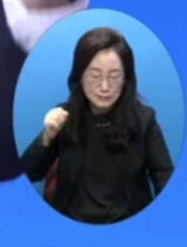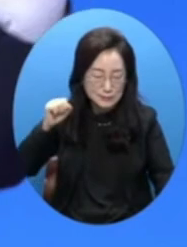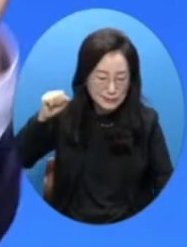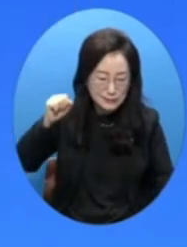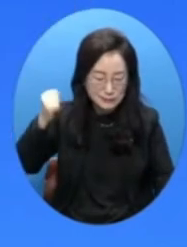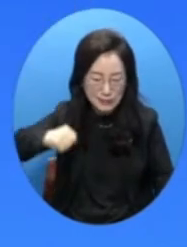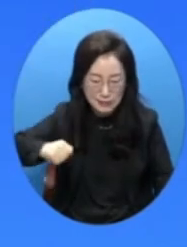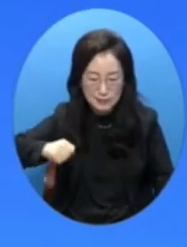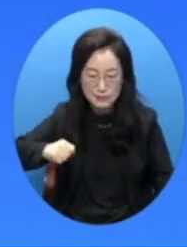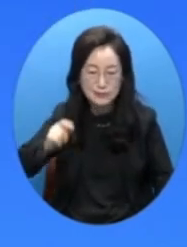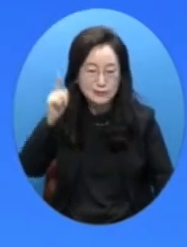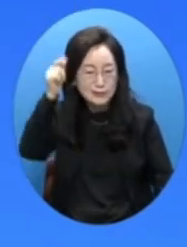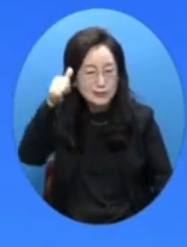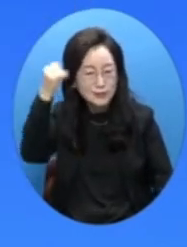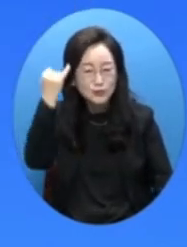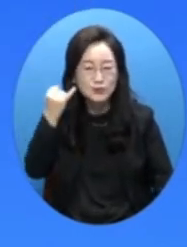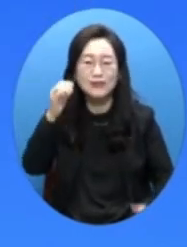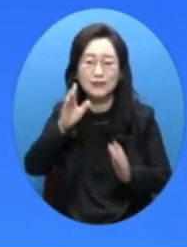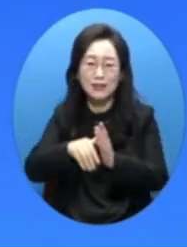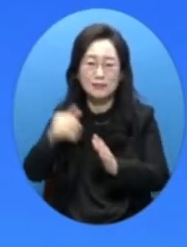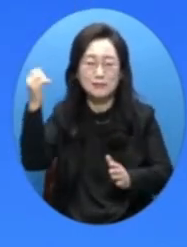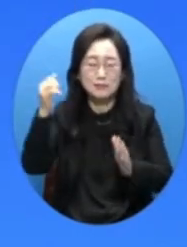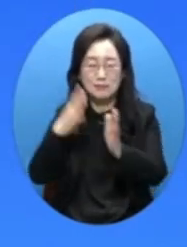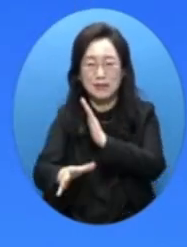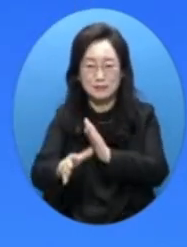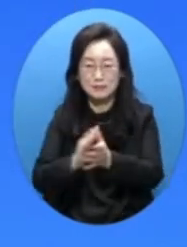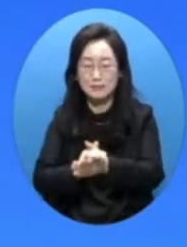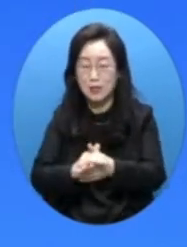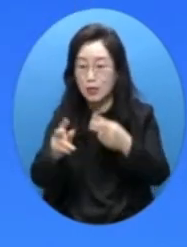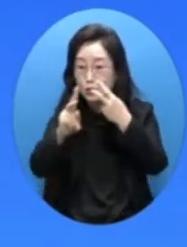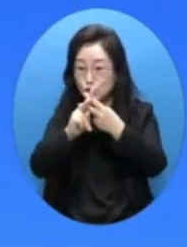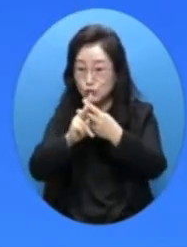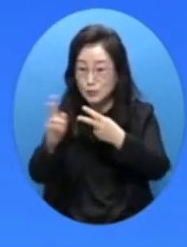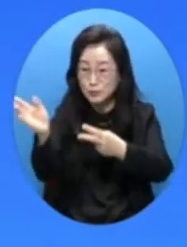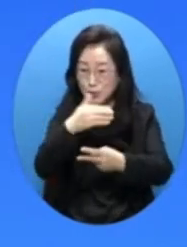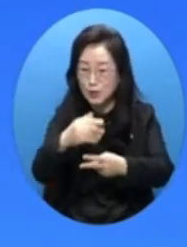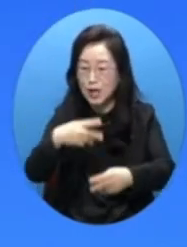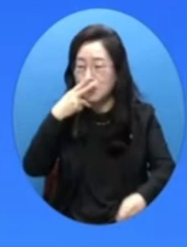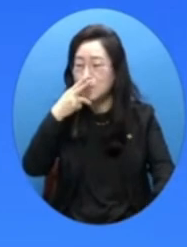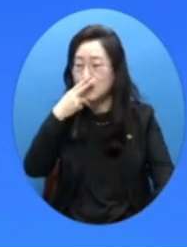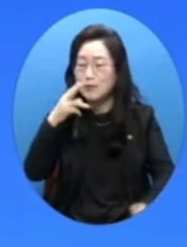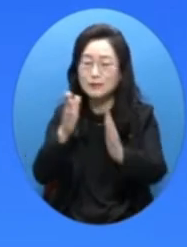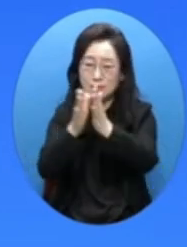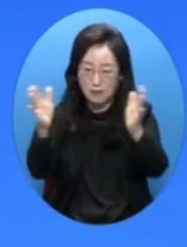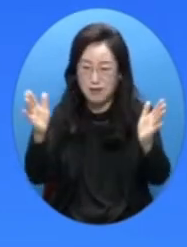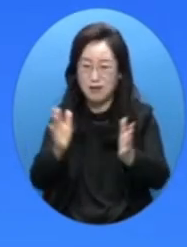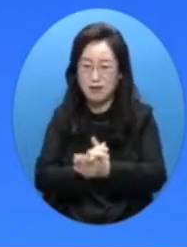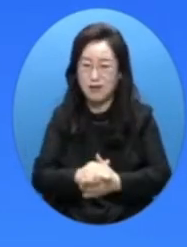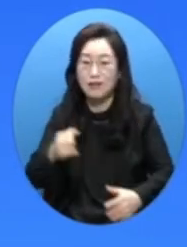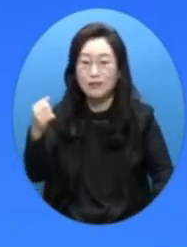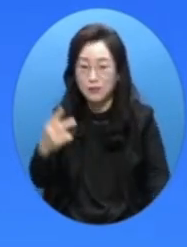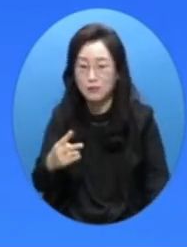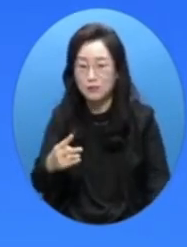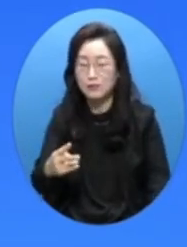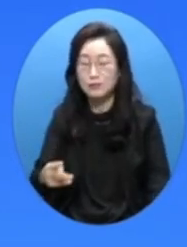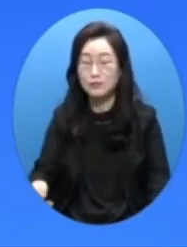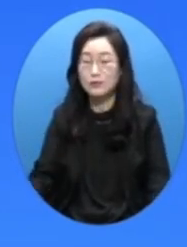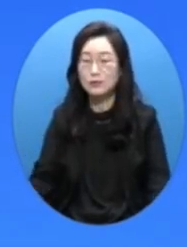벌써 삐뚤어 나가기 시작했습니다 그 책을 읽어 보니까 중학교 2학년 때부터 담배를 피기 시작하고 또